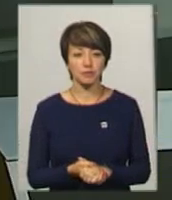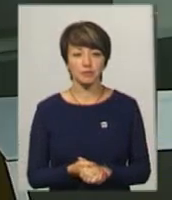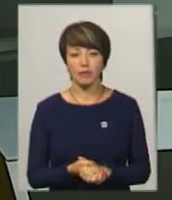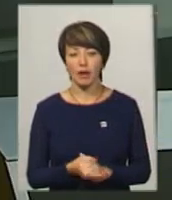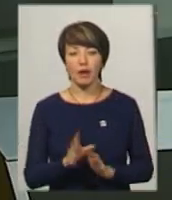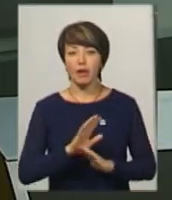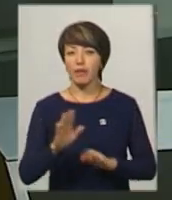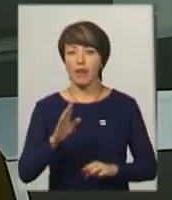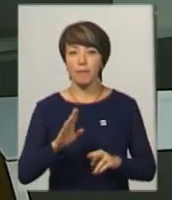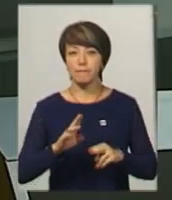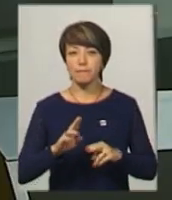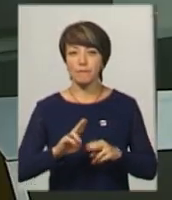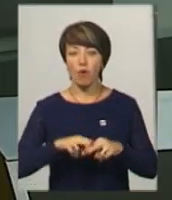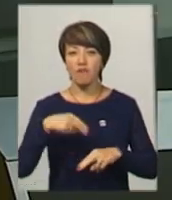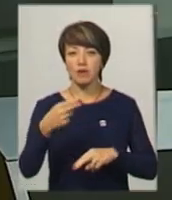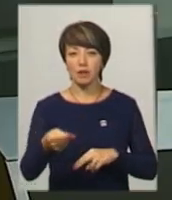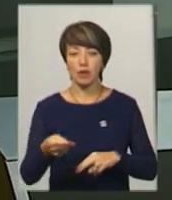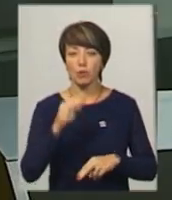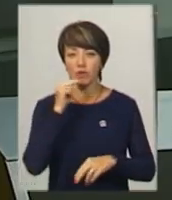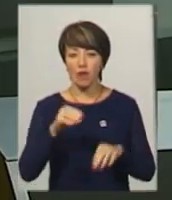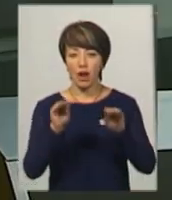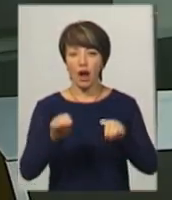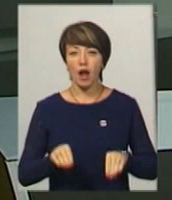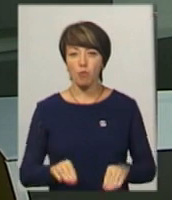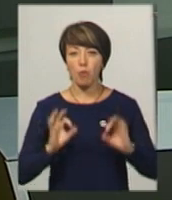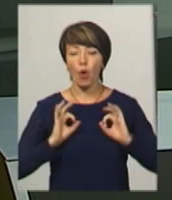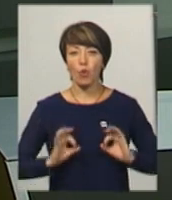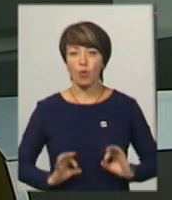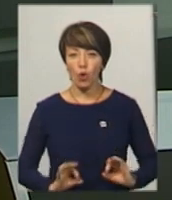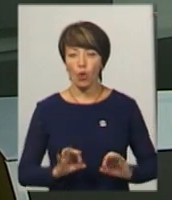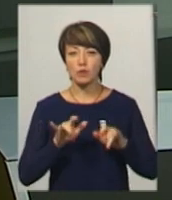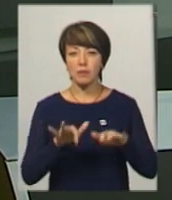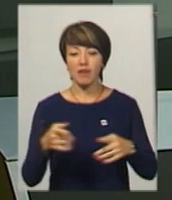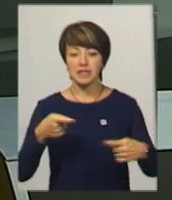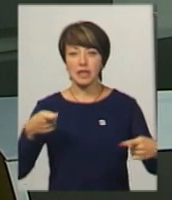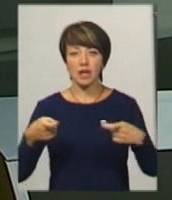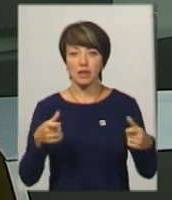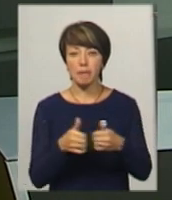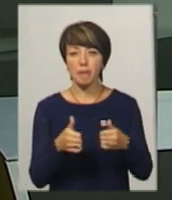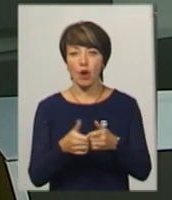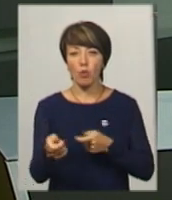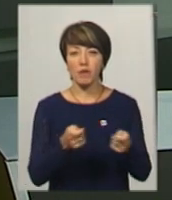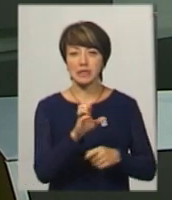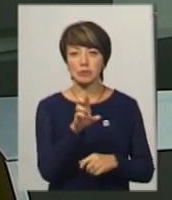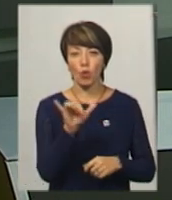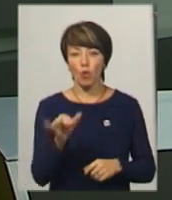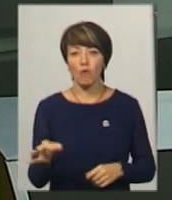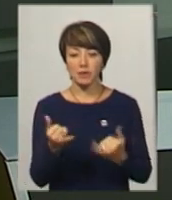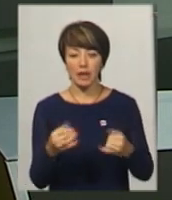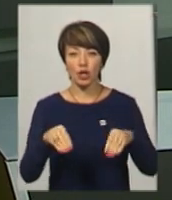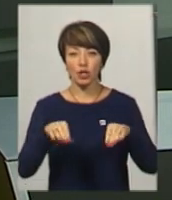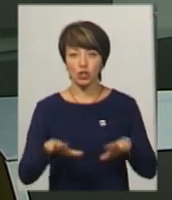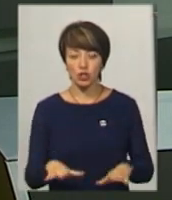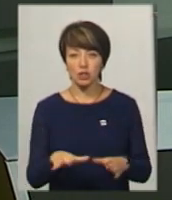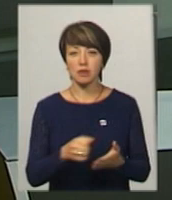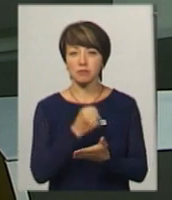Не повертати обвинувальний акт прокурору у справі стрілянини біля управління в СБУ області. Таке рішення сьогодні ухвалив